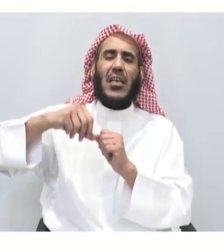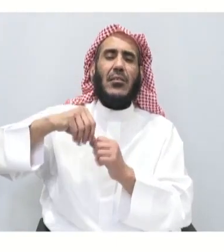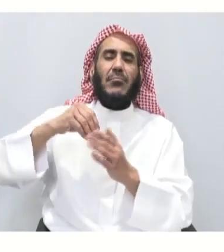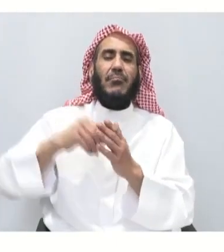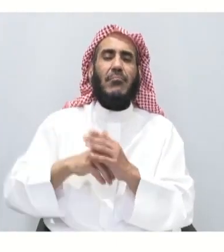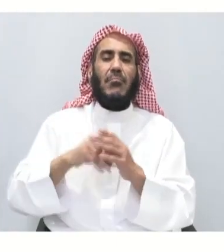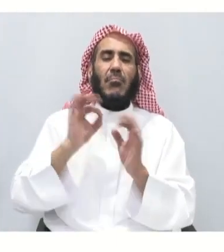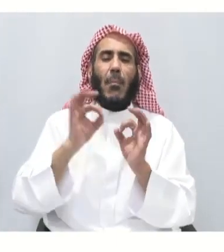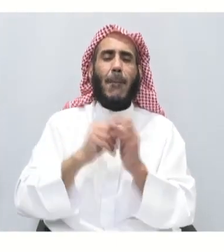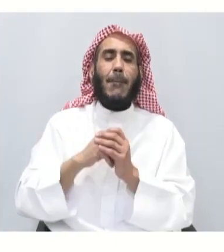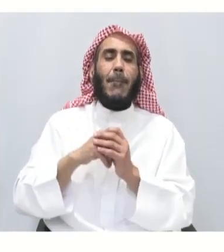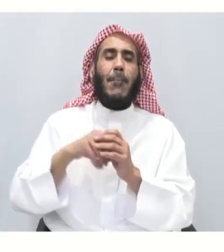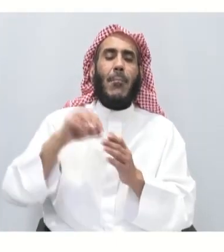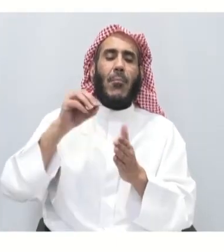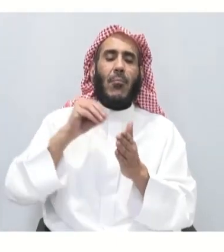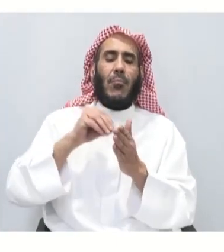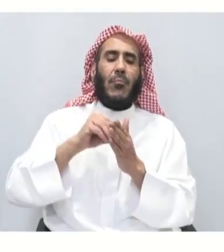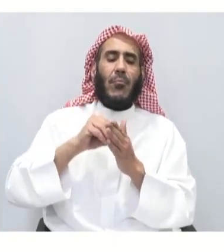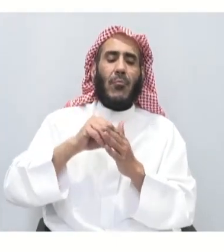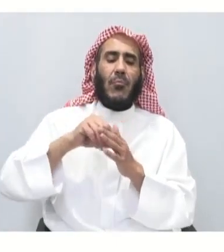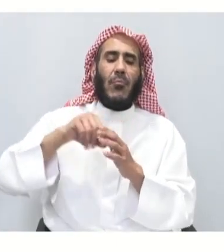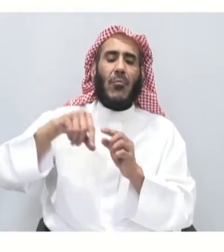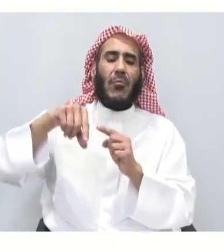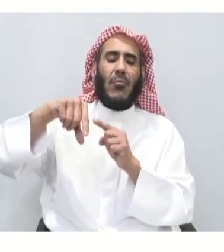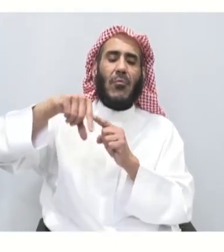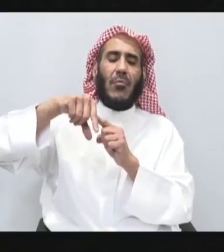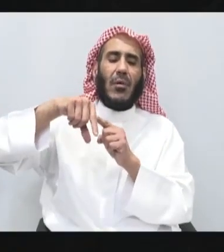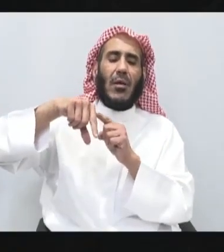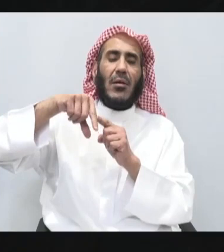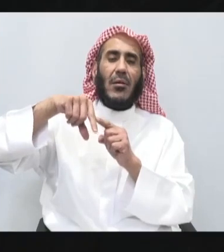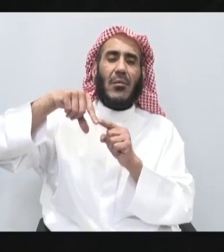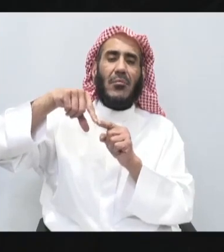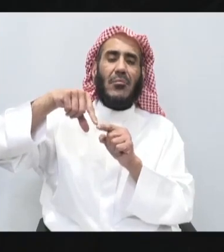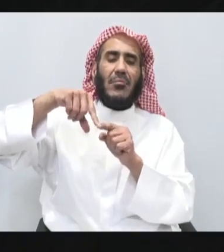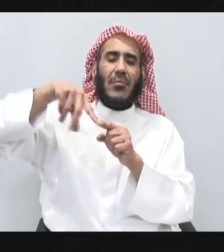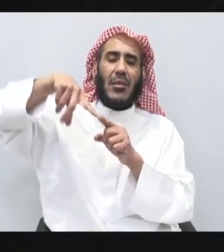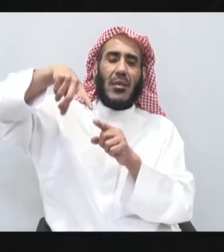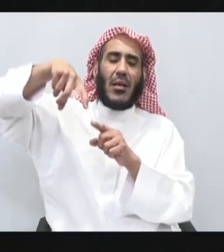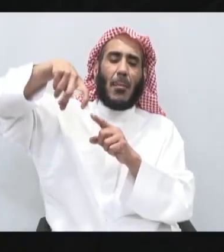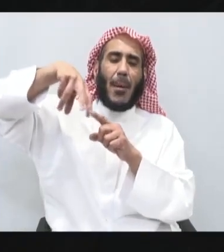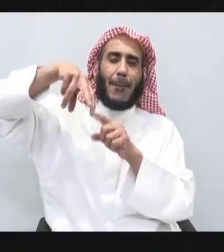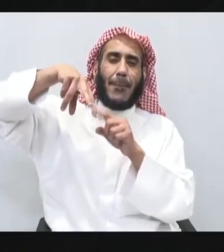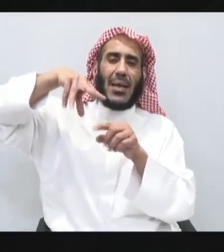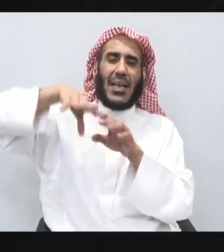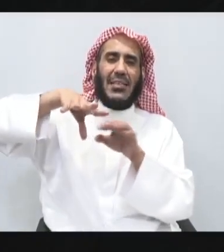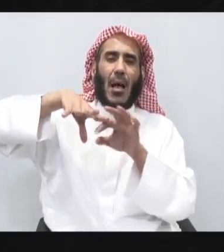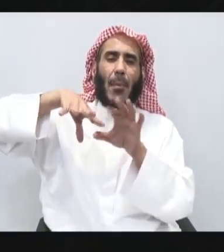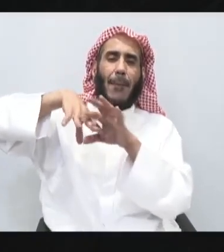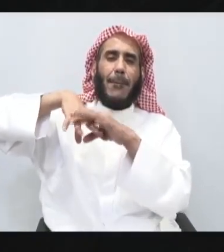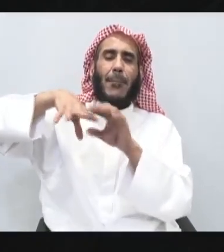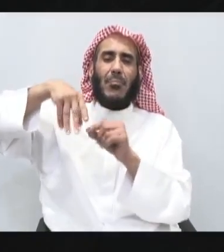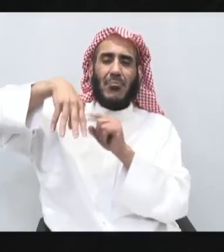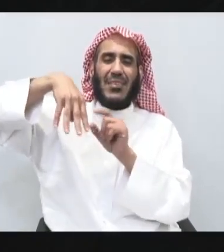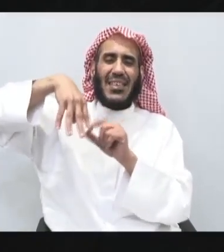الارتكاز نعم في في الاخير اللي هي الاصابع لما ارفع من ناحيه الاصابع فبالتالي انا